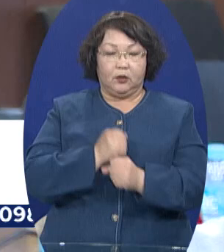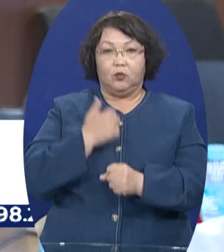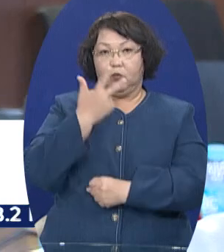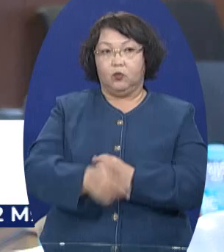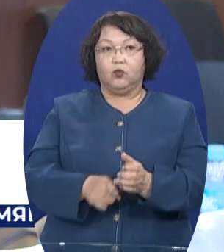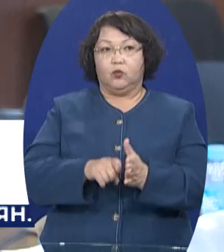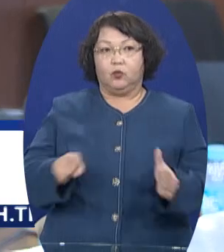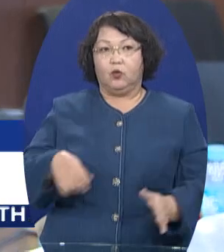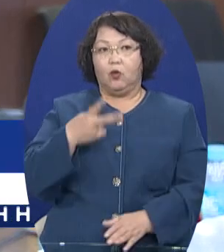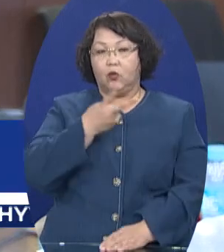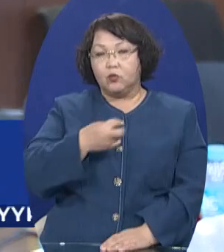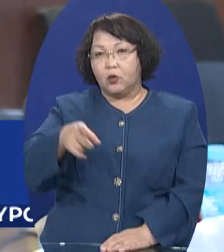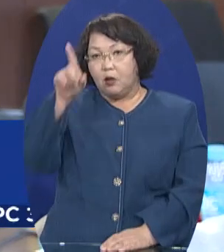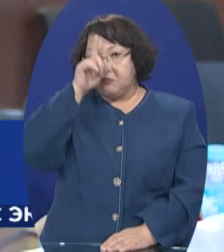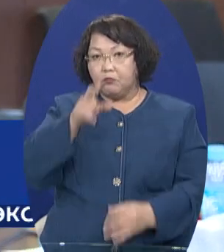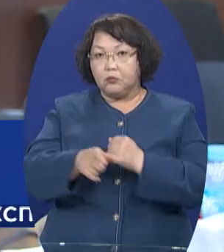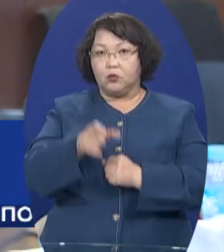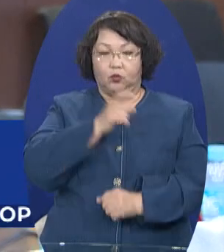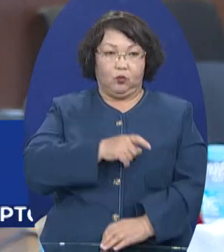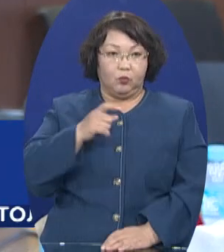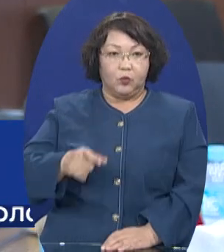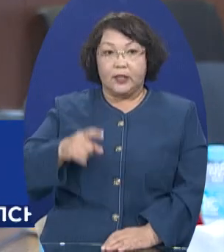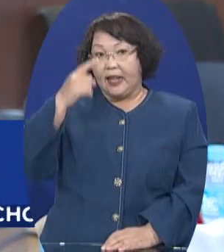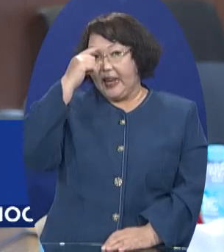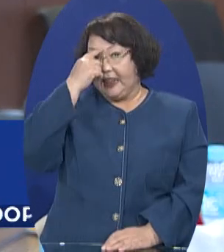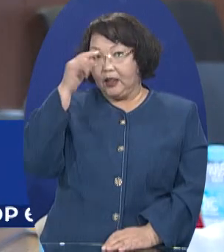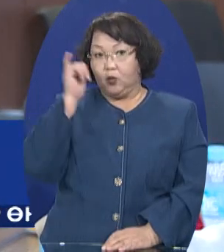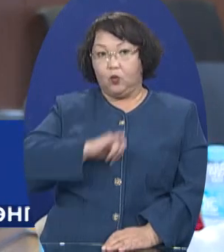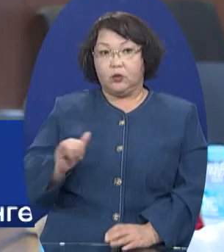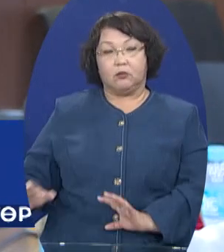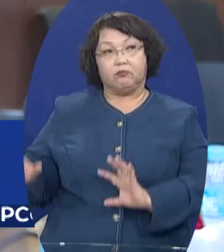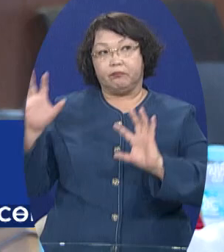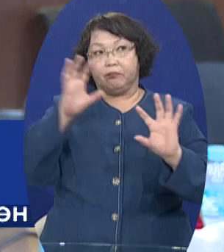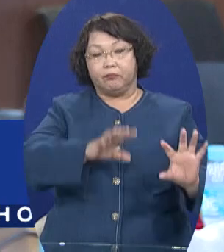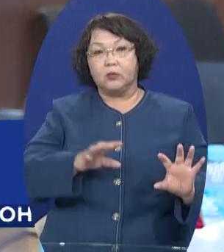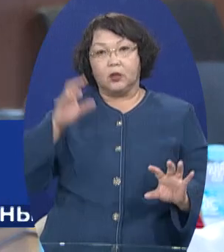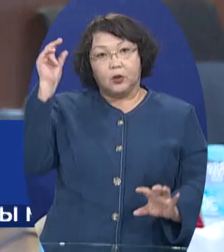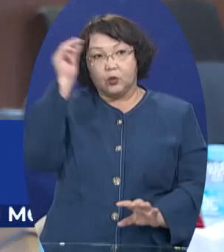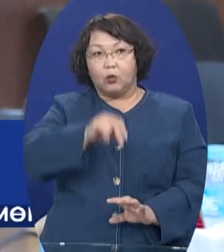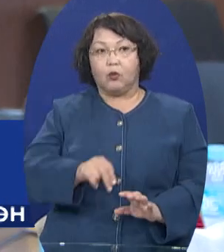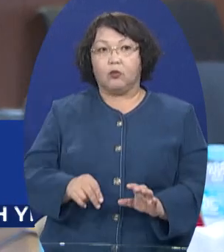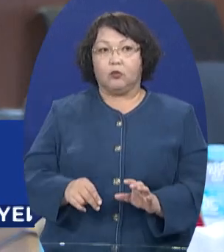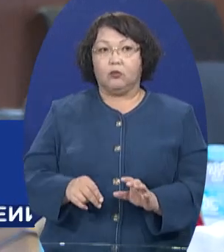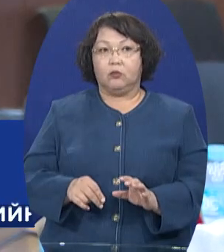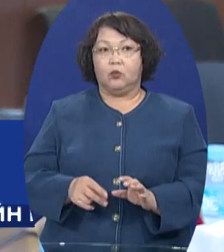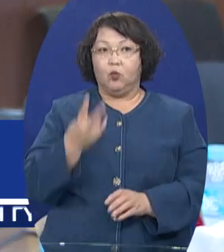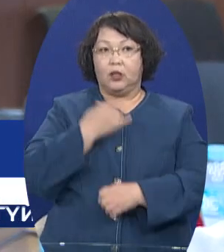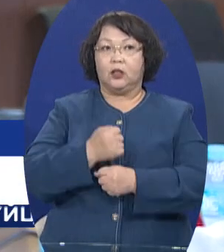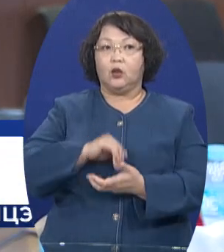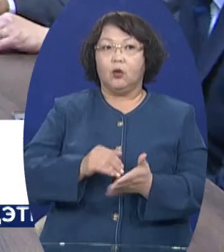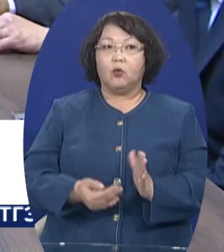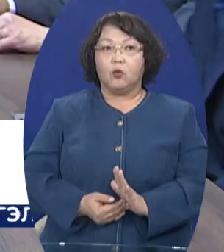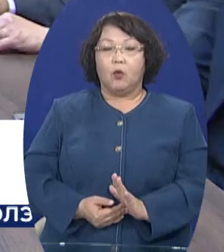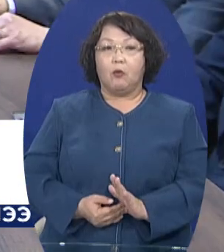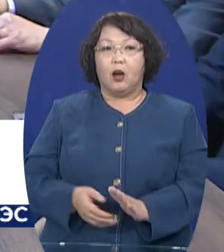хугацаанд 200 эмч эмнэлгийн мэрэгчлэтнийг энэтхэг улсад сургана гэсэн юм бол үйл ажиллагааг төлөвлөд явж байгаа.